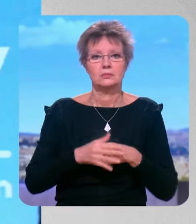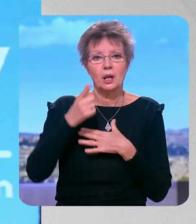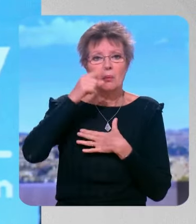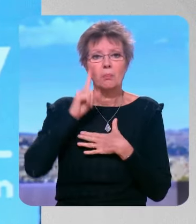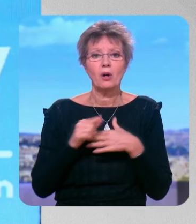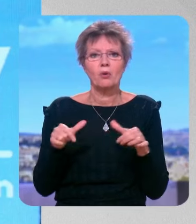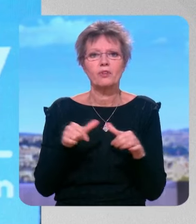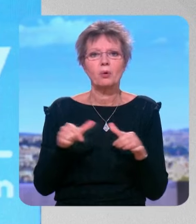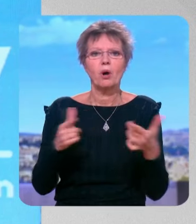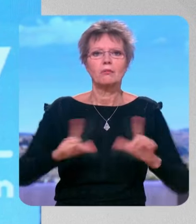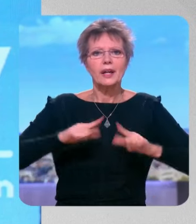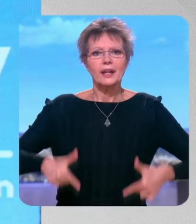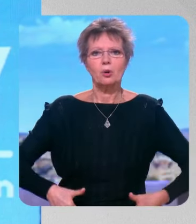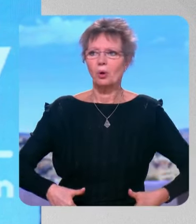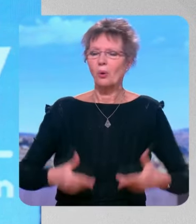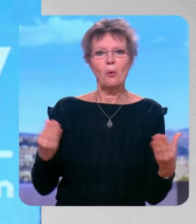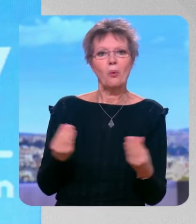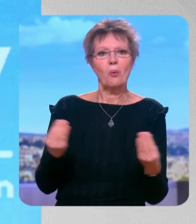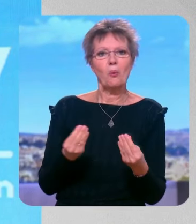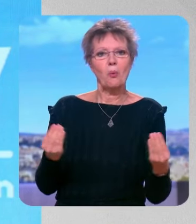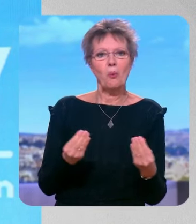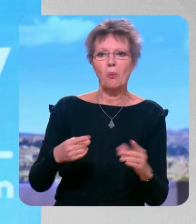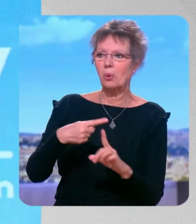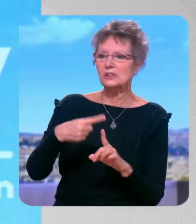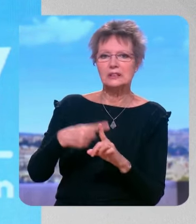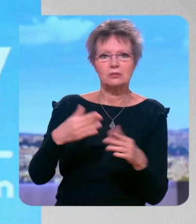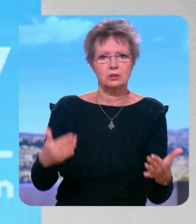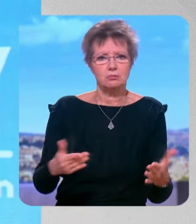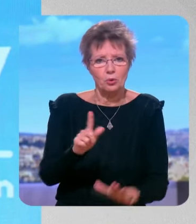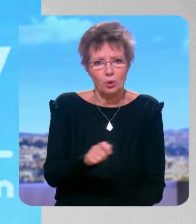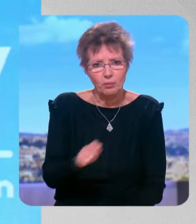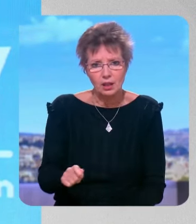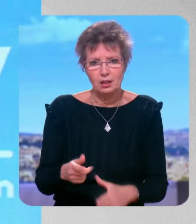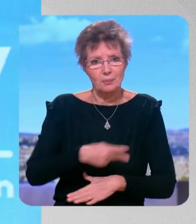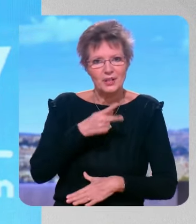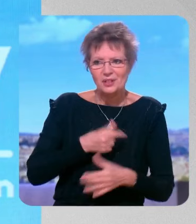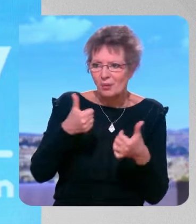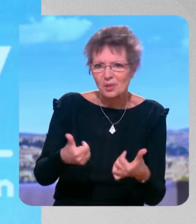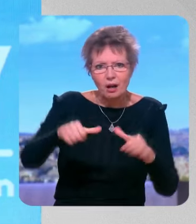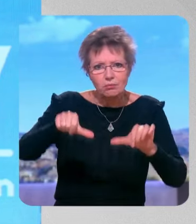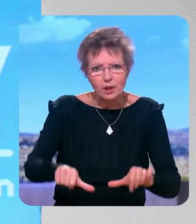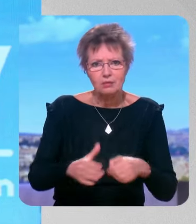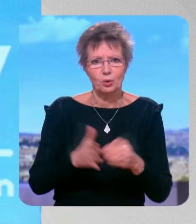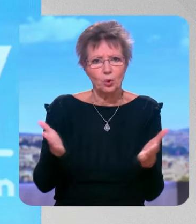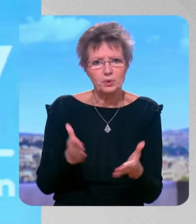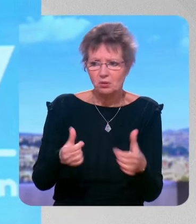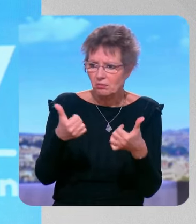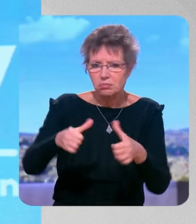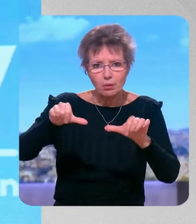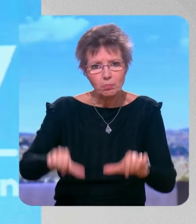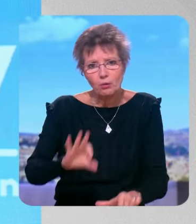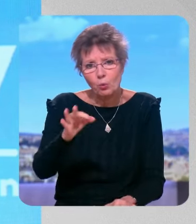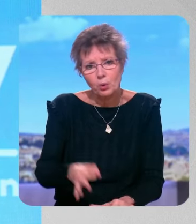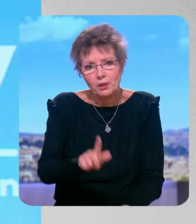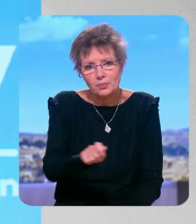où est la bonne école ça signifie bien qu'il y a des moins bonnes parce que sinon ils demanderaient pas quelle est la meilleure il ya des bons médecins il ya des mauvais médecins il ya des bons hôpitaux il des mauvais hôpitaux